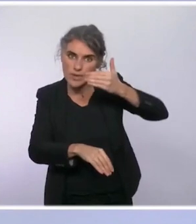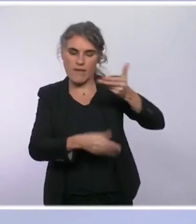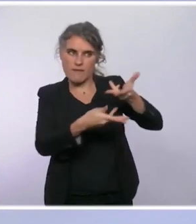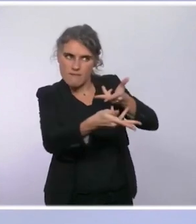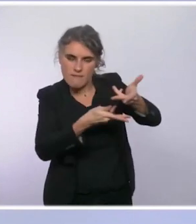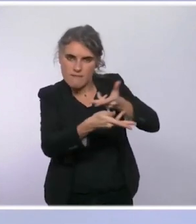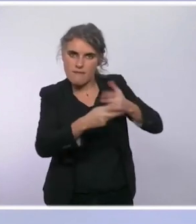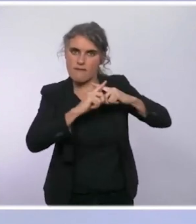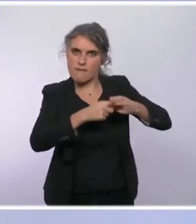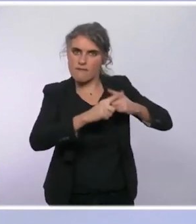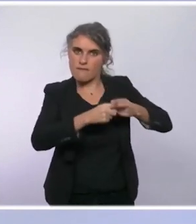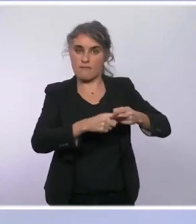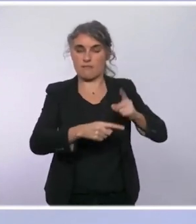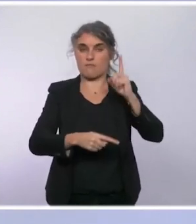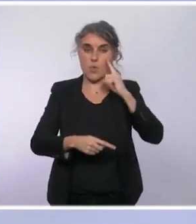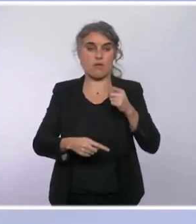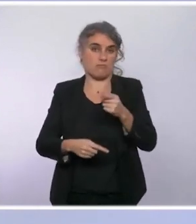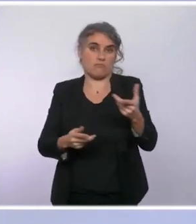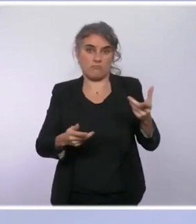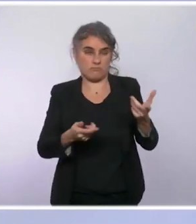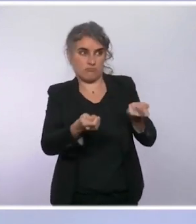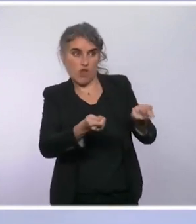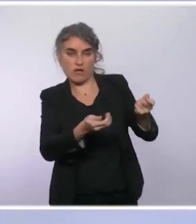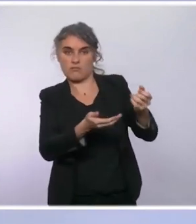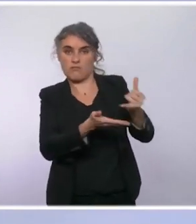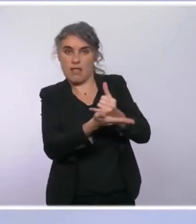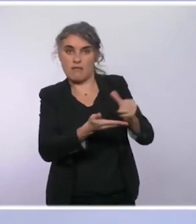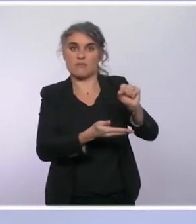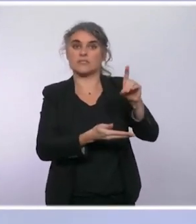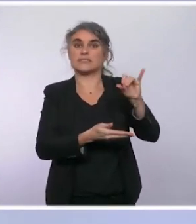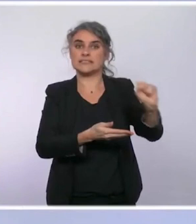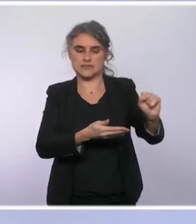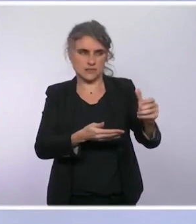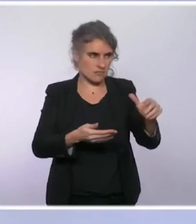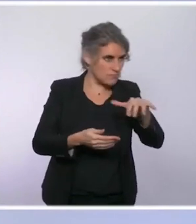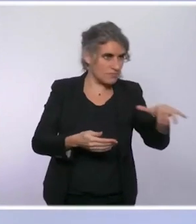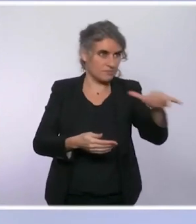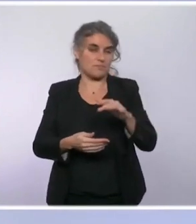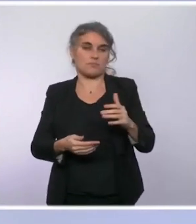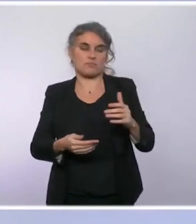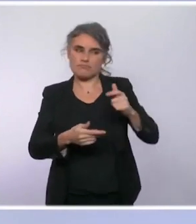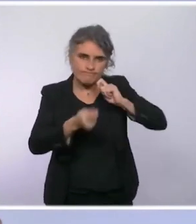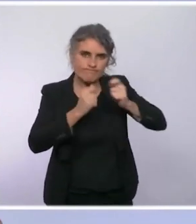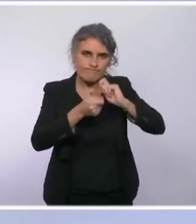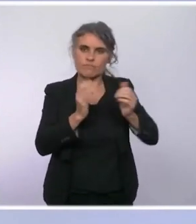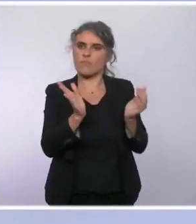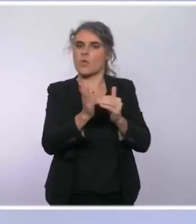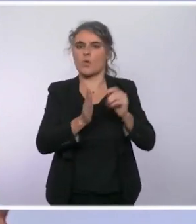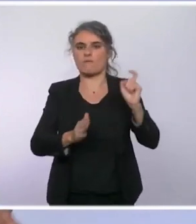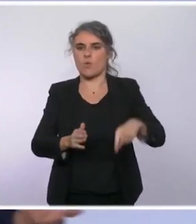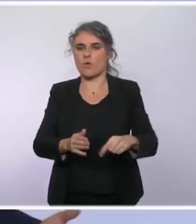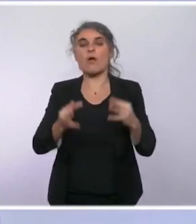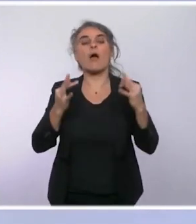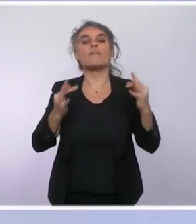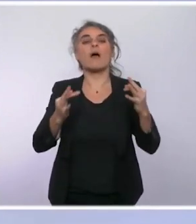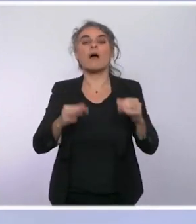Guadeloupe, qui, rappelons-le, est l'autorité gestionnaire du SDIS. Et donc nous allons poursuivre sur cette mobilisation. Et s'agissant de la